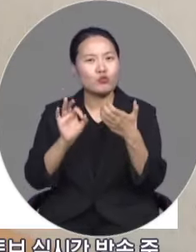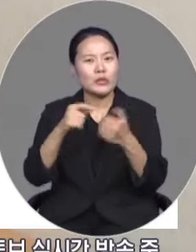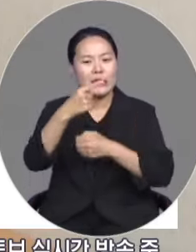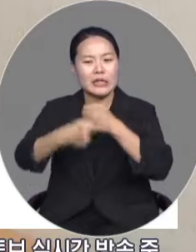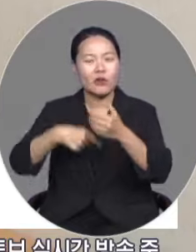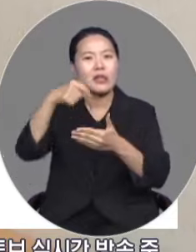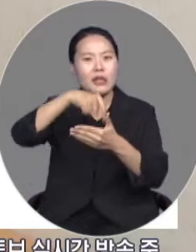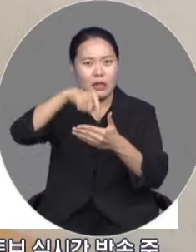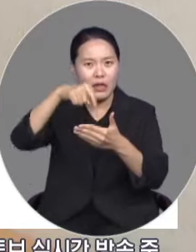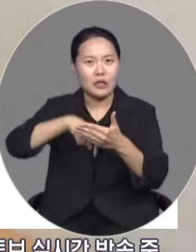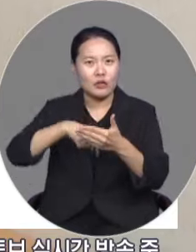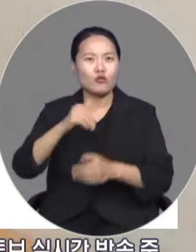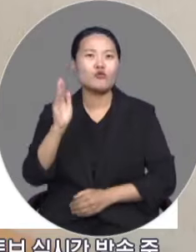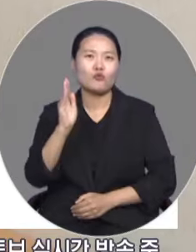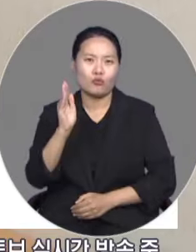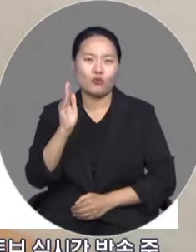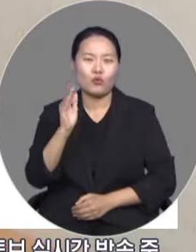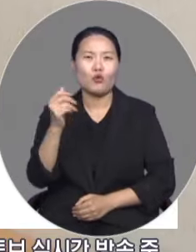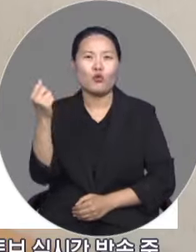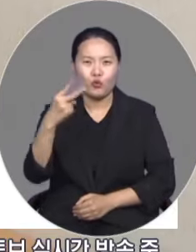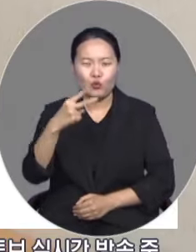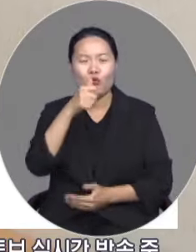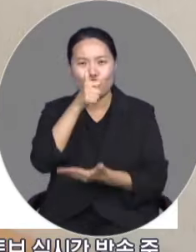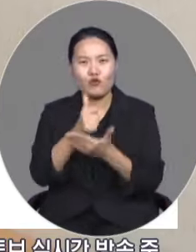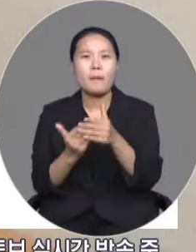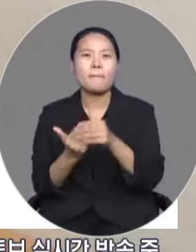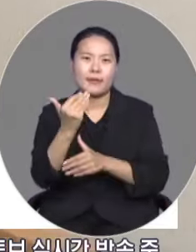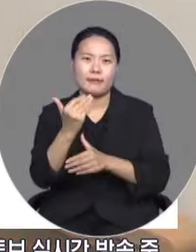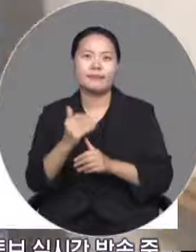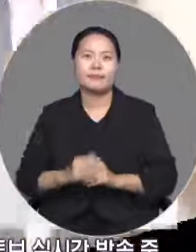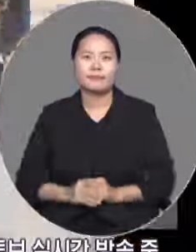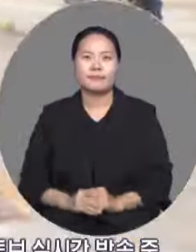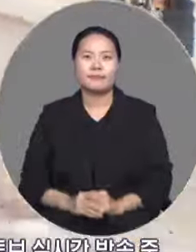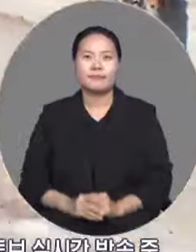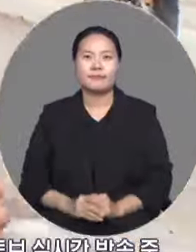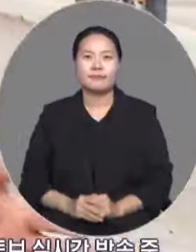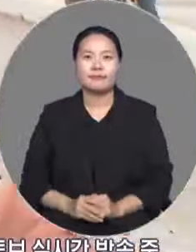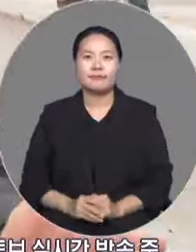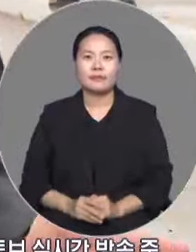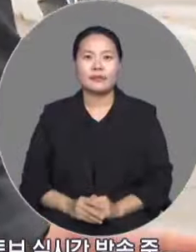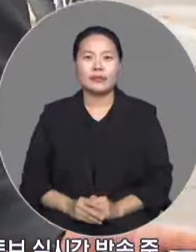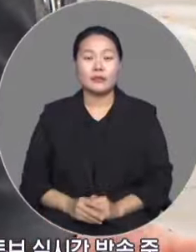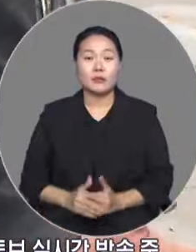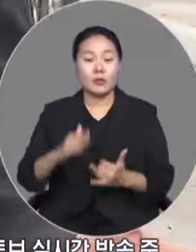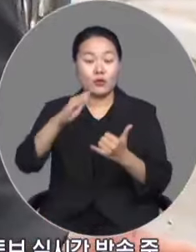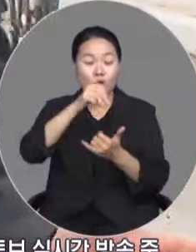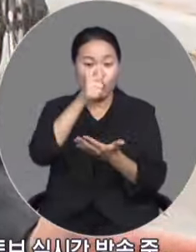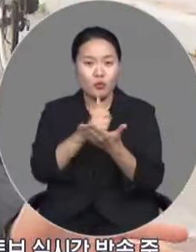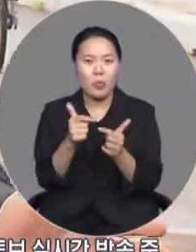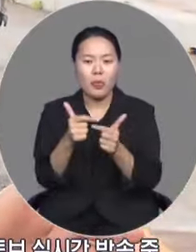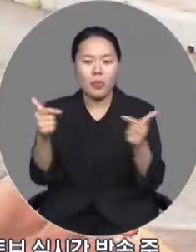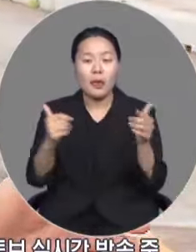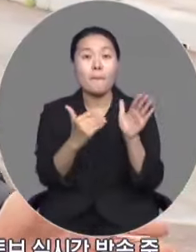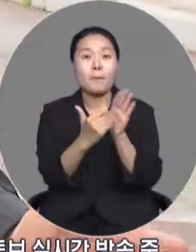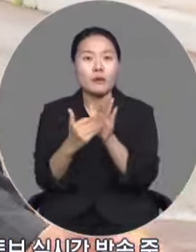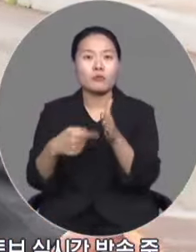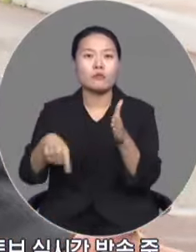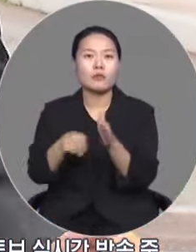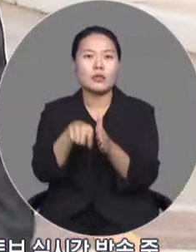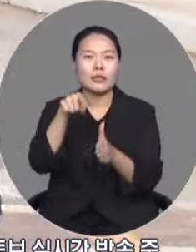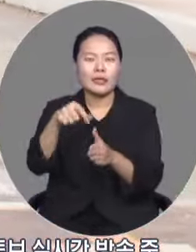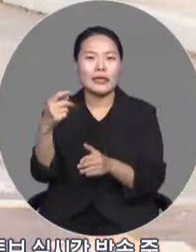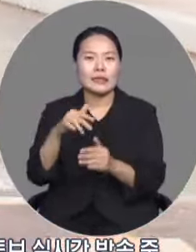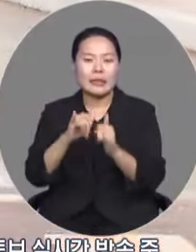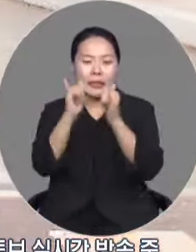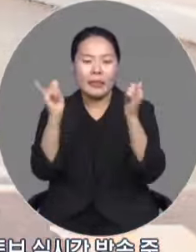1년 안에 8, 90%대의 어떤 재비행률을 보이고 있습니다. 늘어나는 소년범죄를 막기 위해 이들을